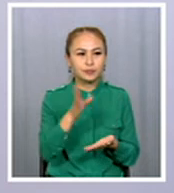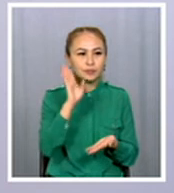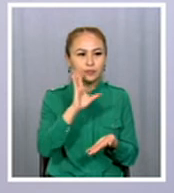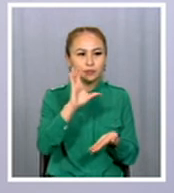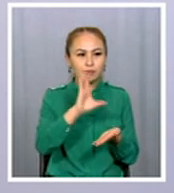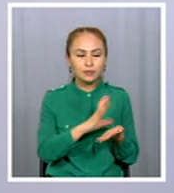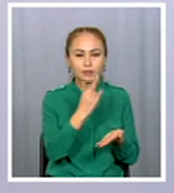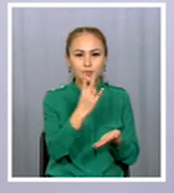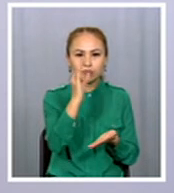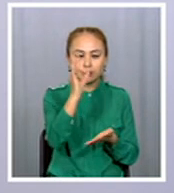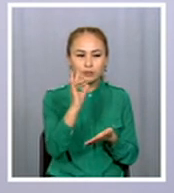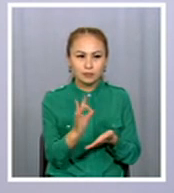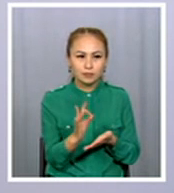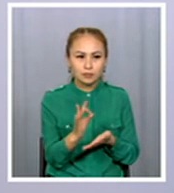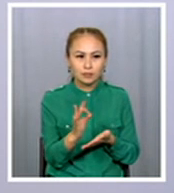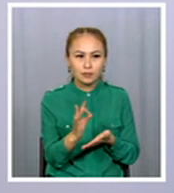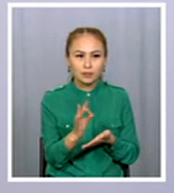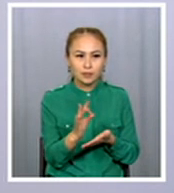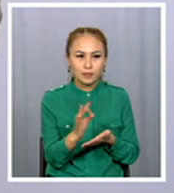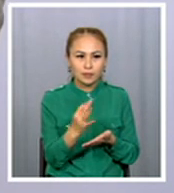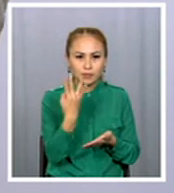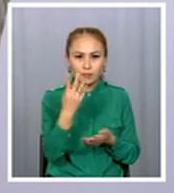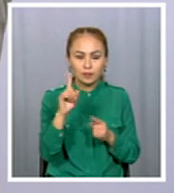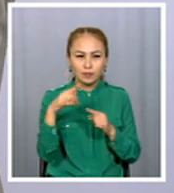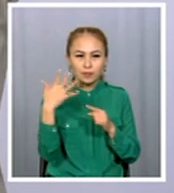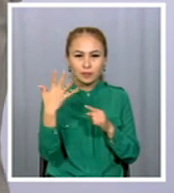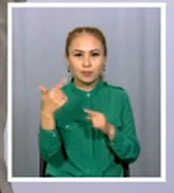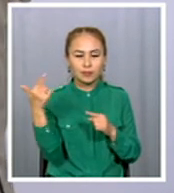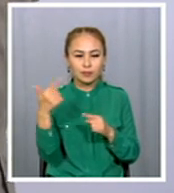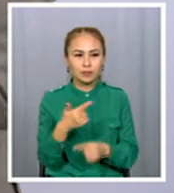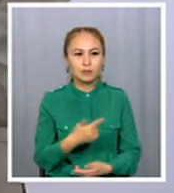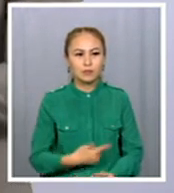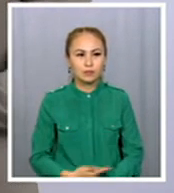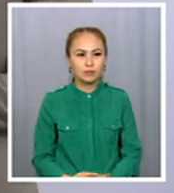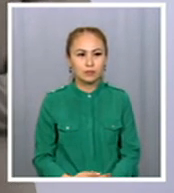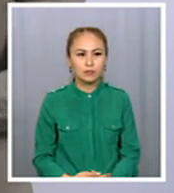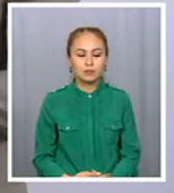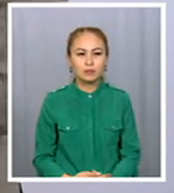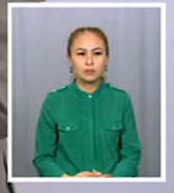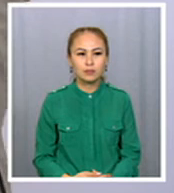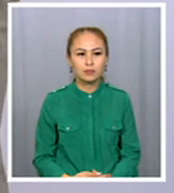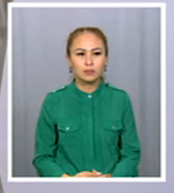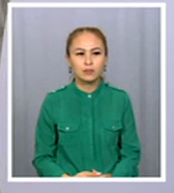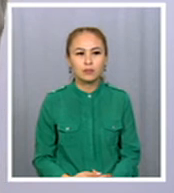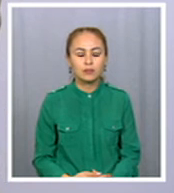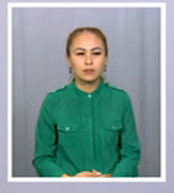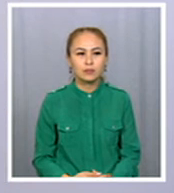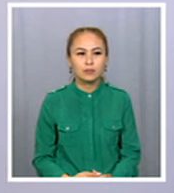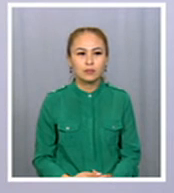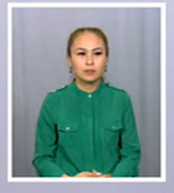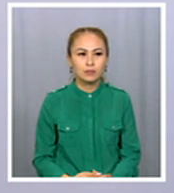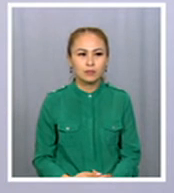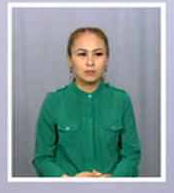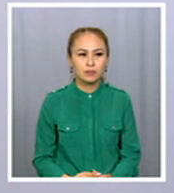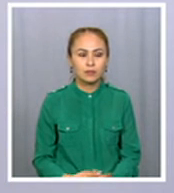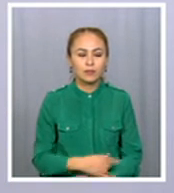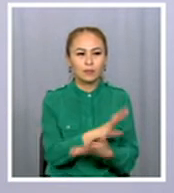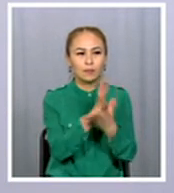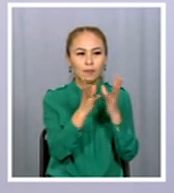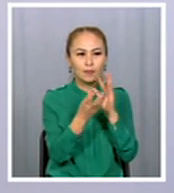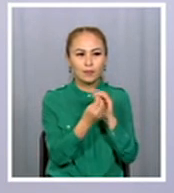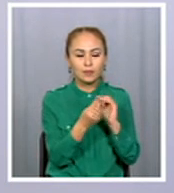сусынның 2%-ы, яғни 4,5 грамы қанттан тұрады. Олай болса, барлығы осы